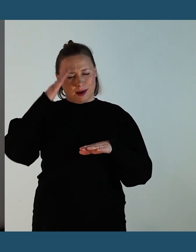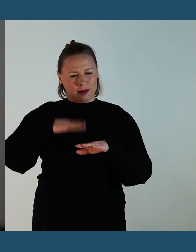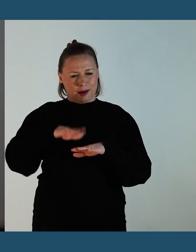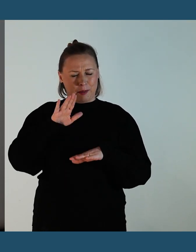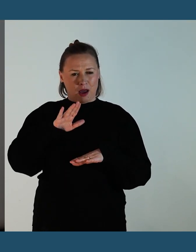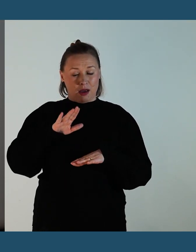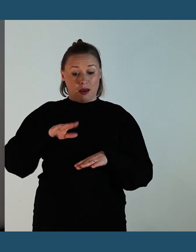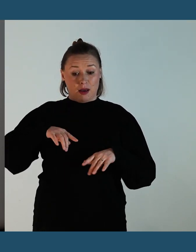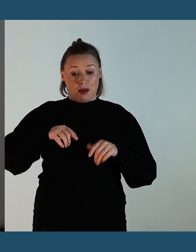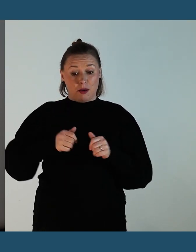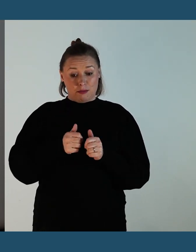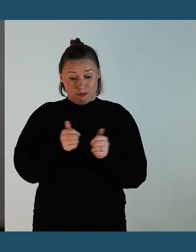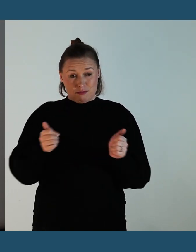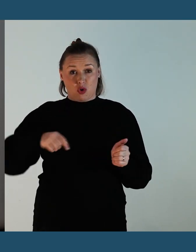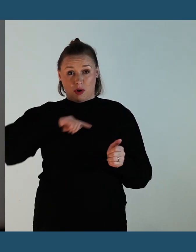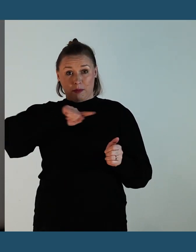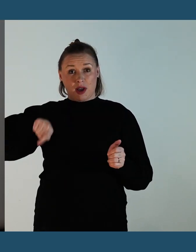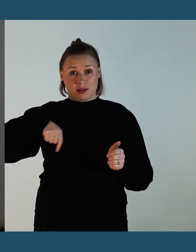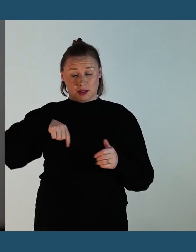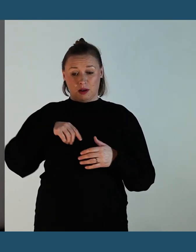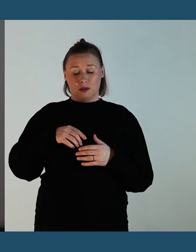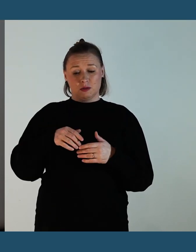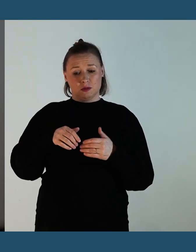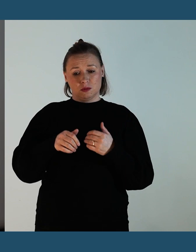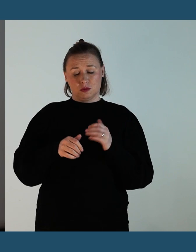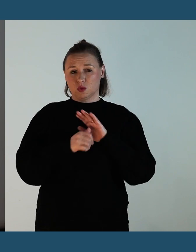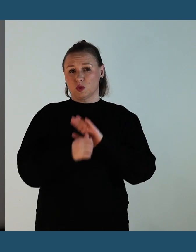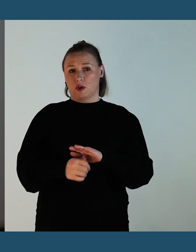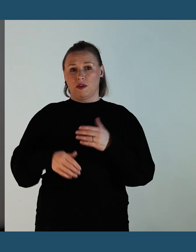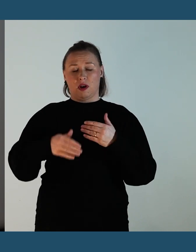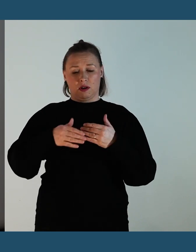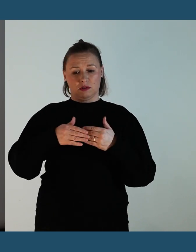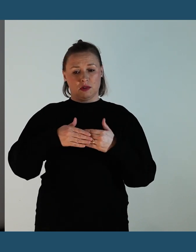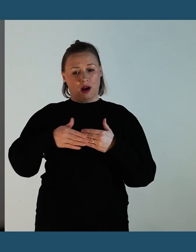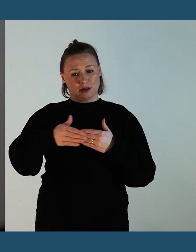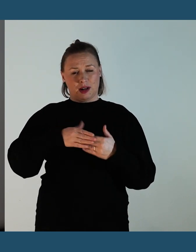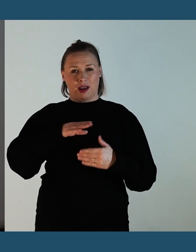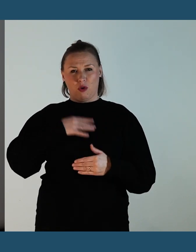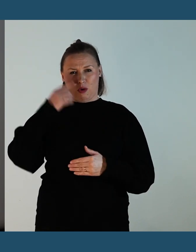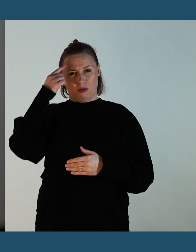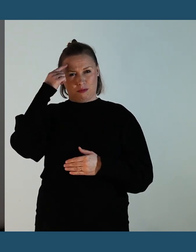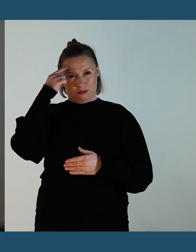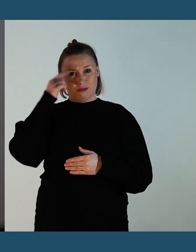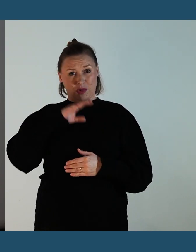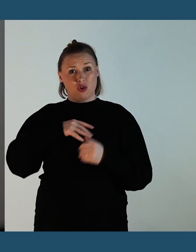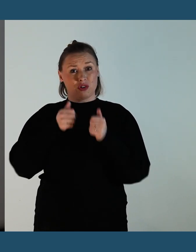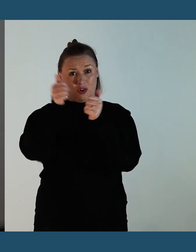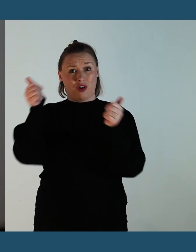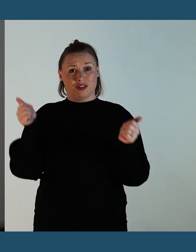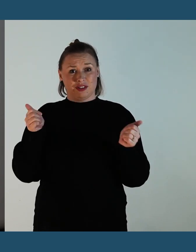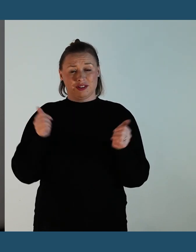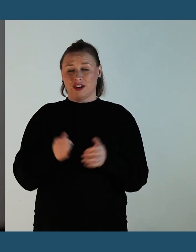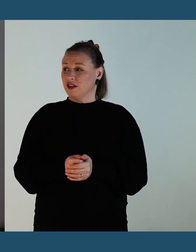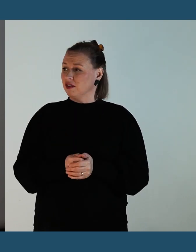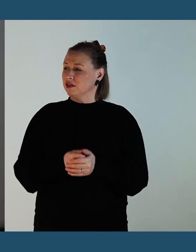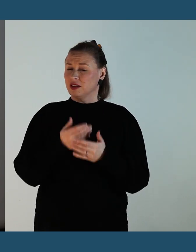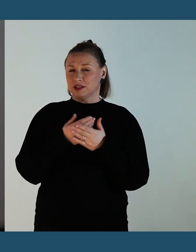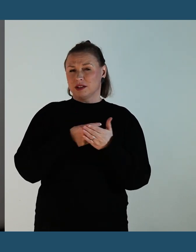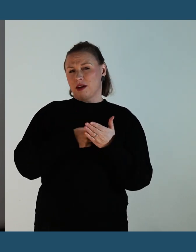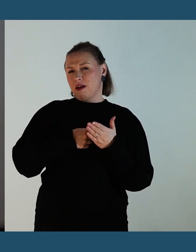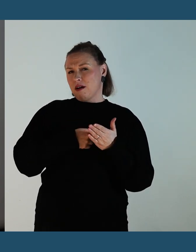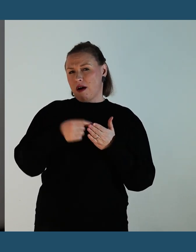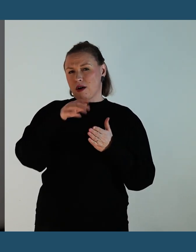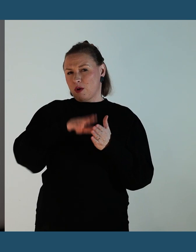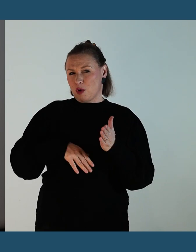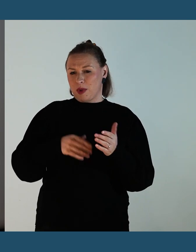meissä kaikissa on niitä syrjiviä asenteita meidän omien päiden sisällä. Ja sen takia mä ehkä niin kuin tämän anonyymin rekrytoinnin